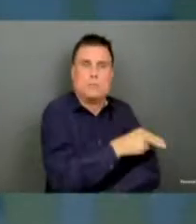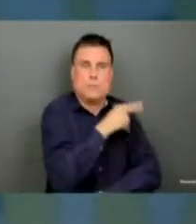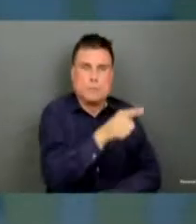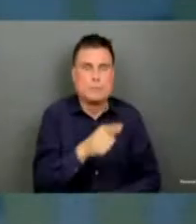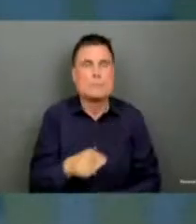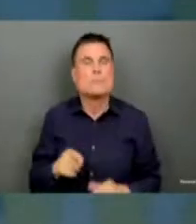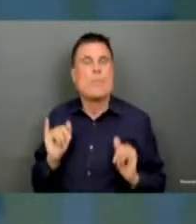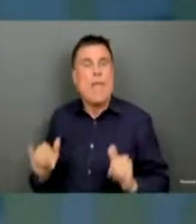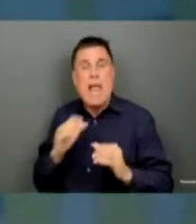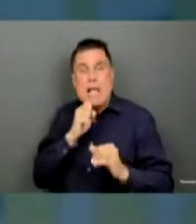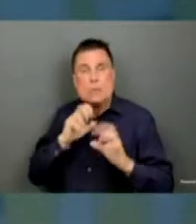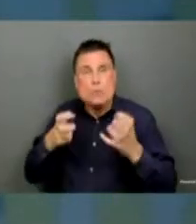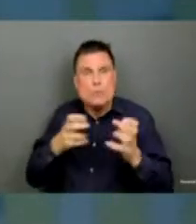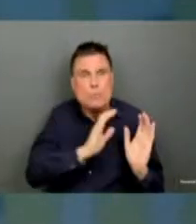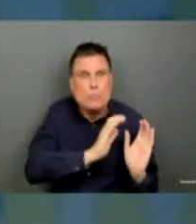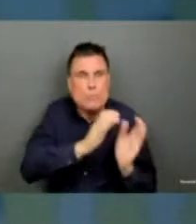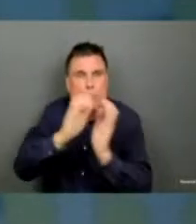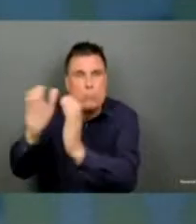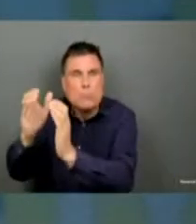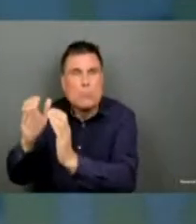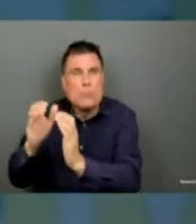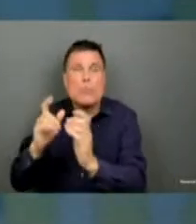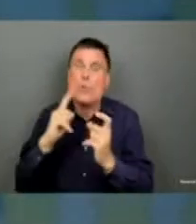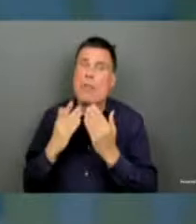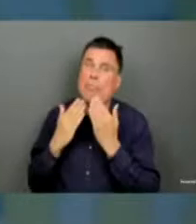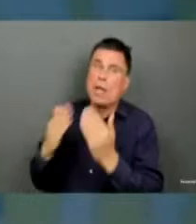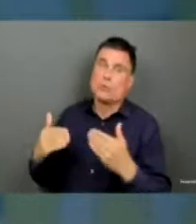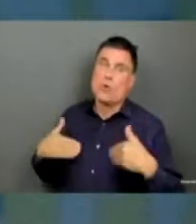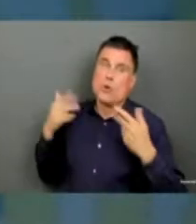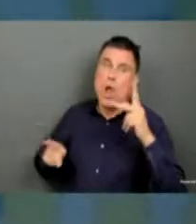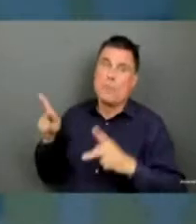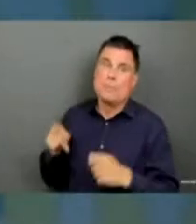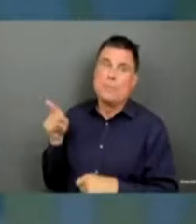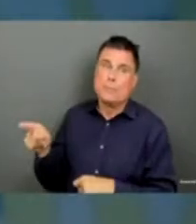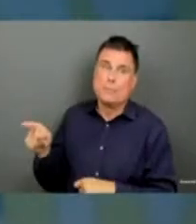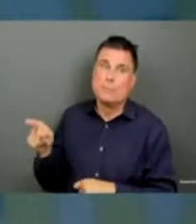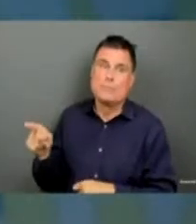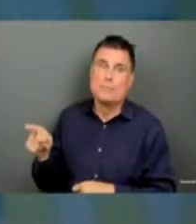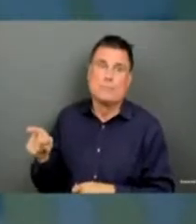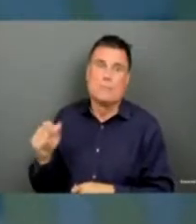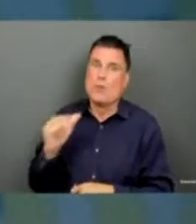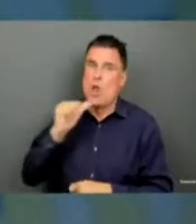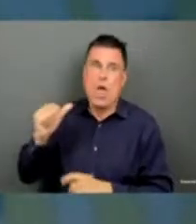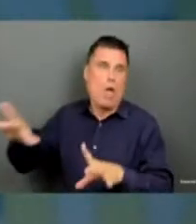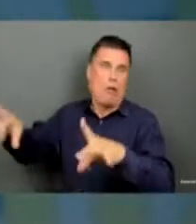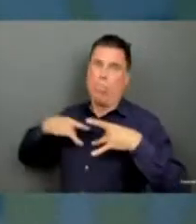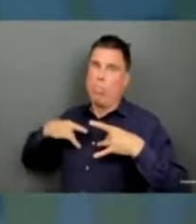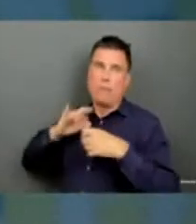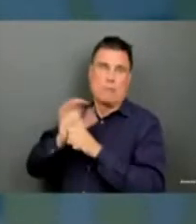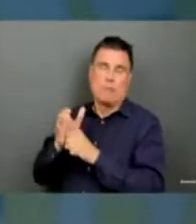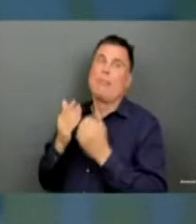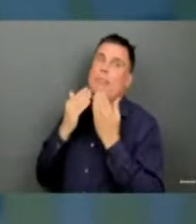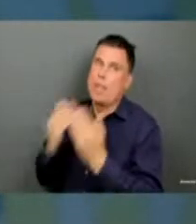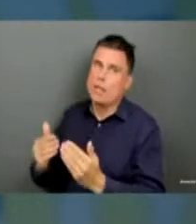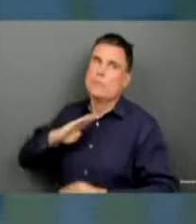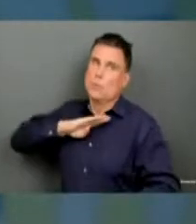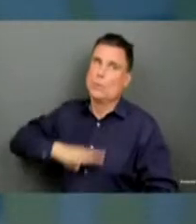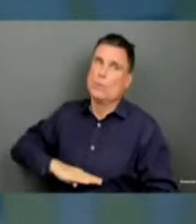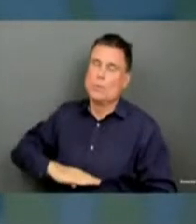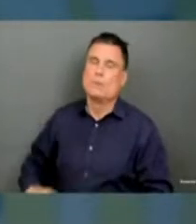是 6.7%大于19岁的才 84%这个是重点告诉大